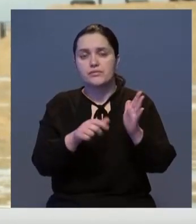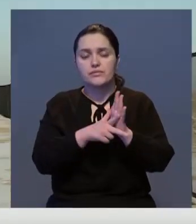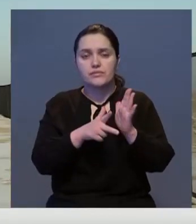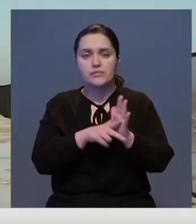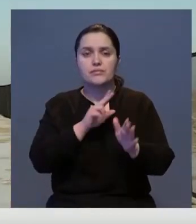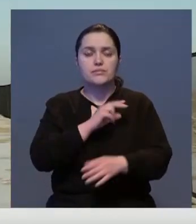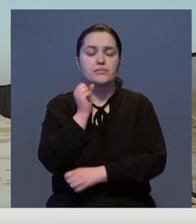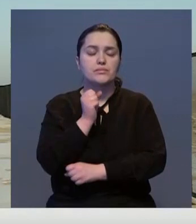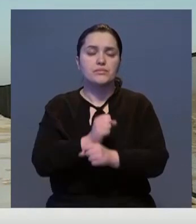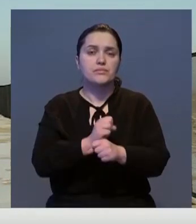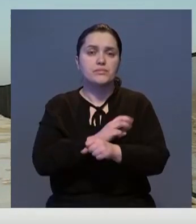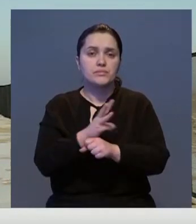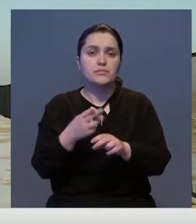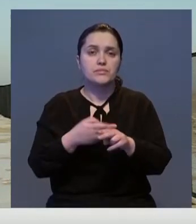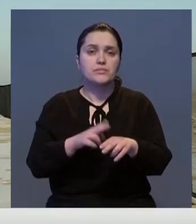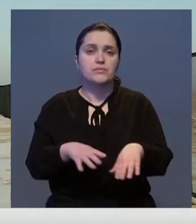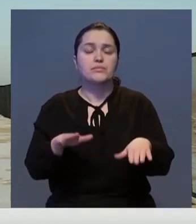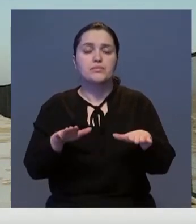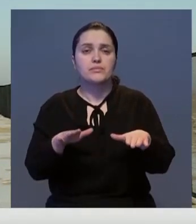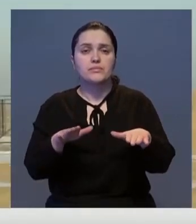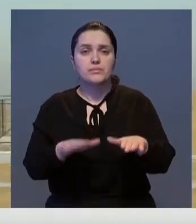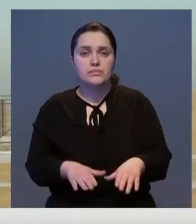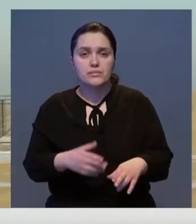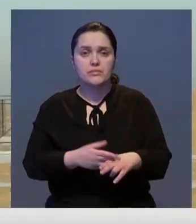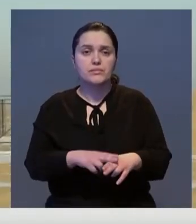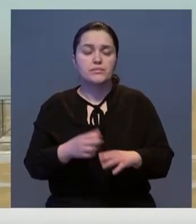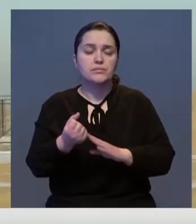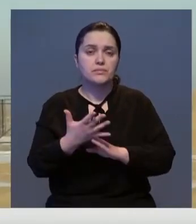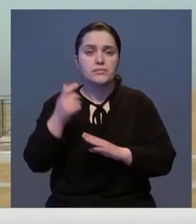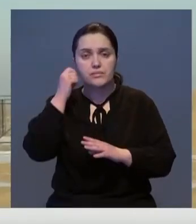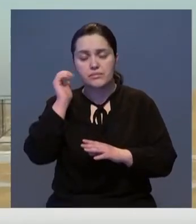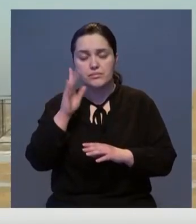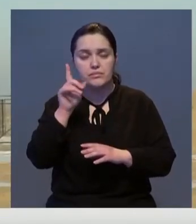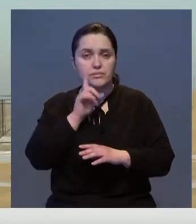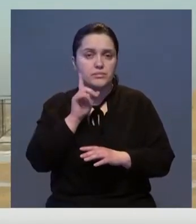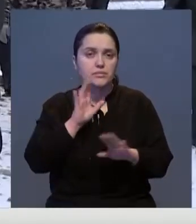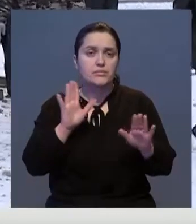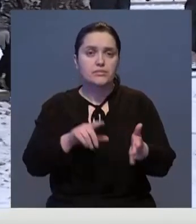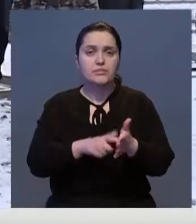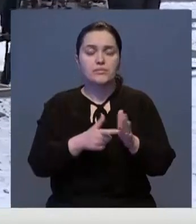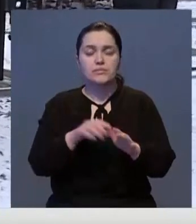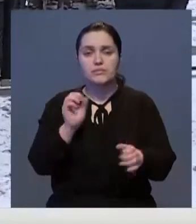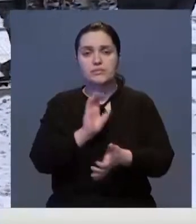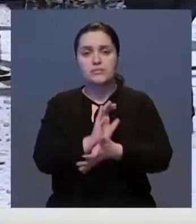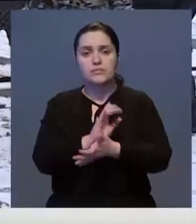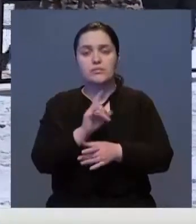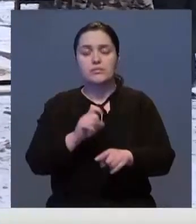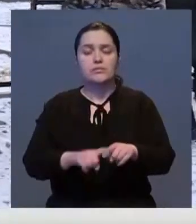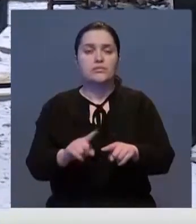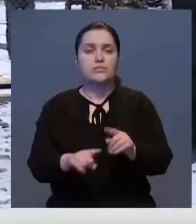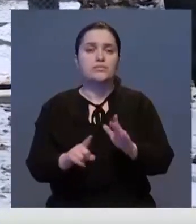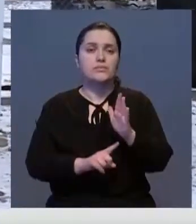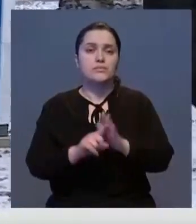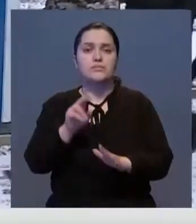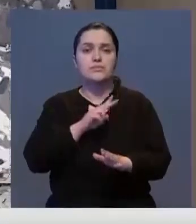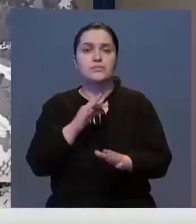мест. К слову, данный полигон, говорят специалисты, рассчитан на 15 лет. Пока здесь только складируют мусор, но в ближайшее время начнется работа и